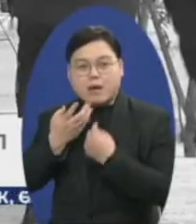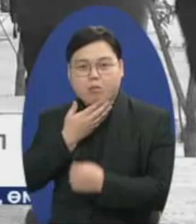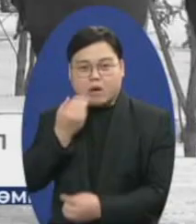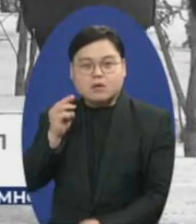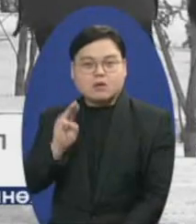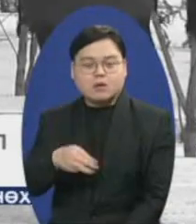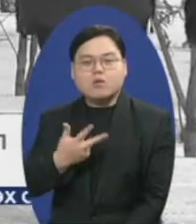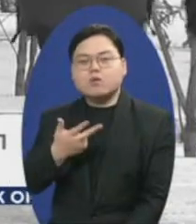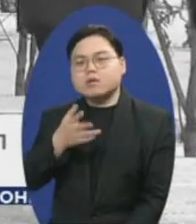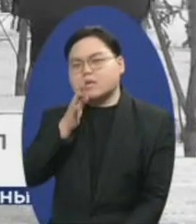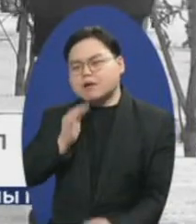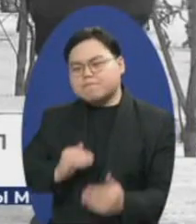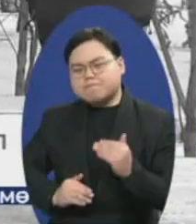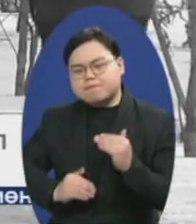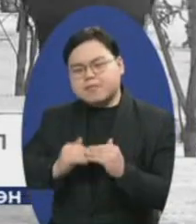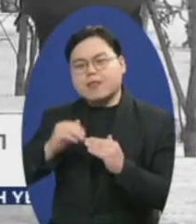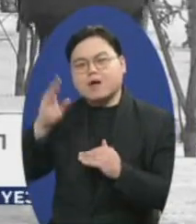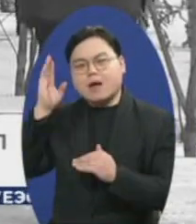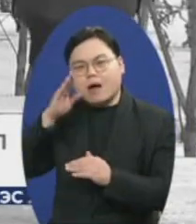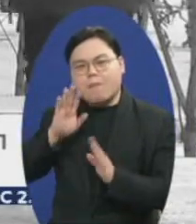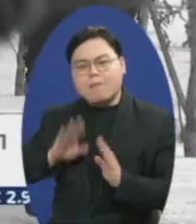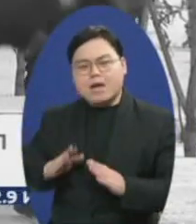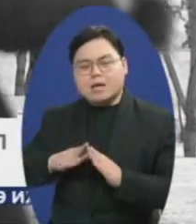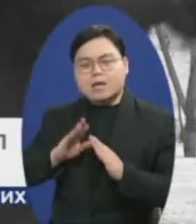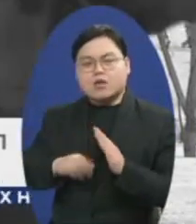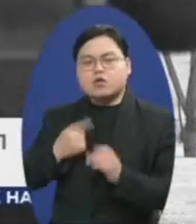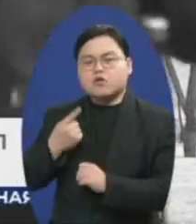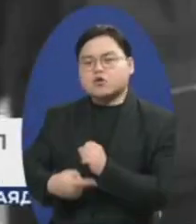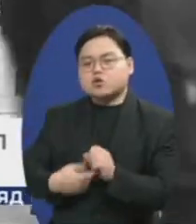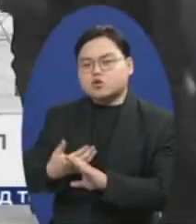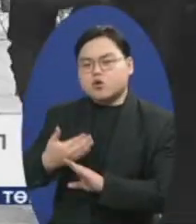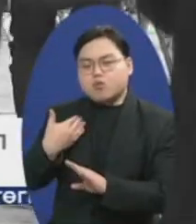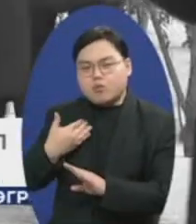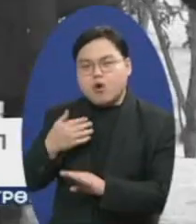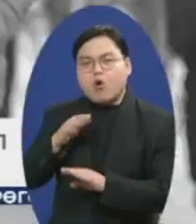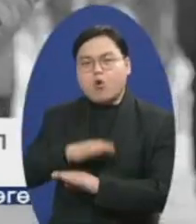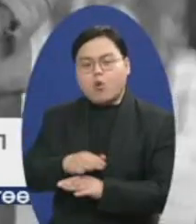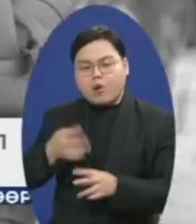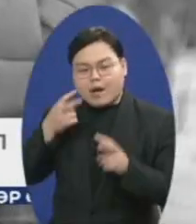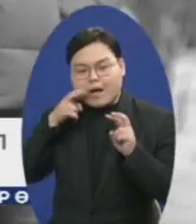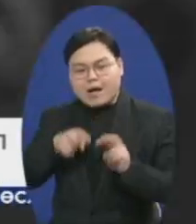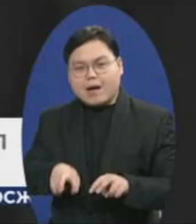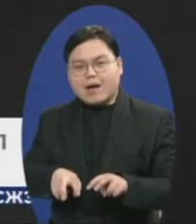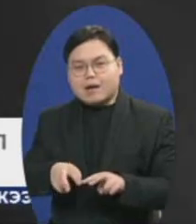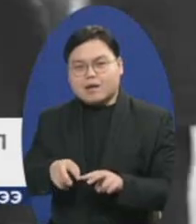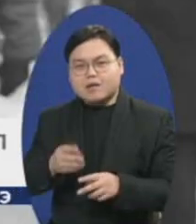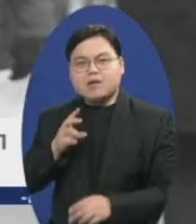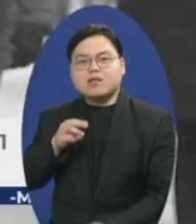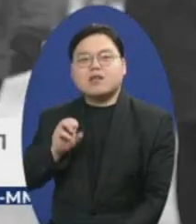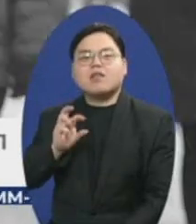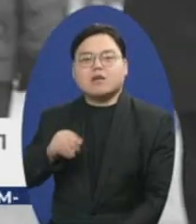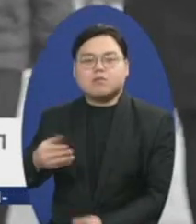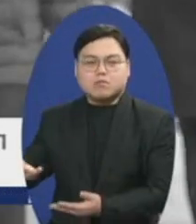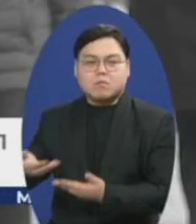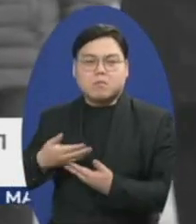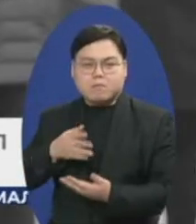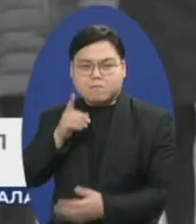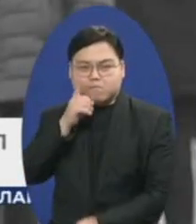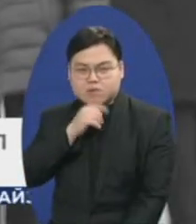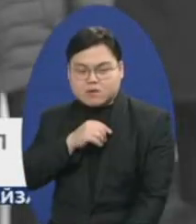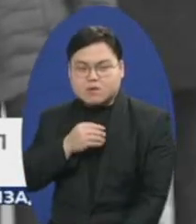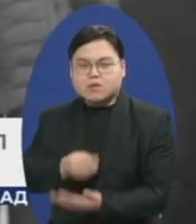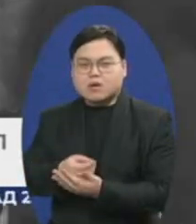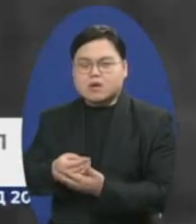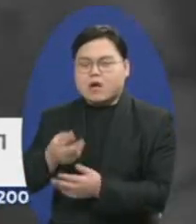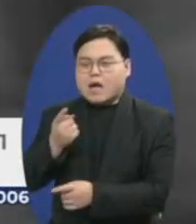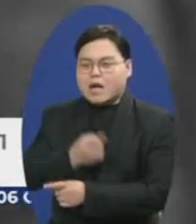настай хүүхдээ гэртээ асарч байгаа аавуудад дөнгөж жилийн өмнөөс л хүүхд асарсны тэтгэмж авах боломжтой болсон. Өөрөөр хэлбэл халамж хамгааллаас ангид